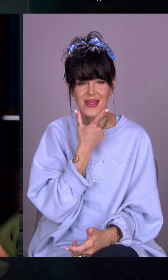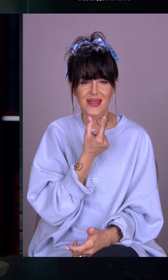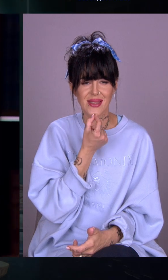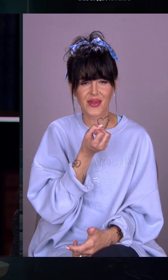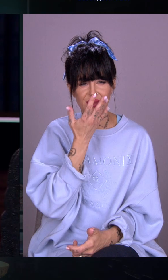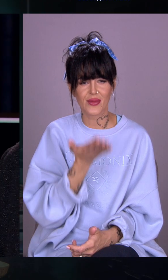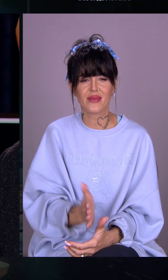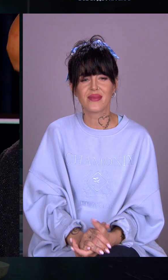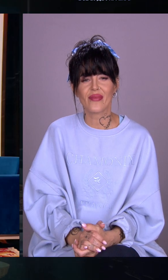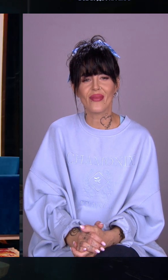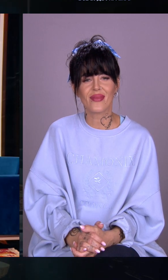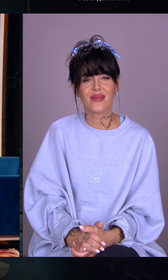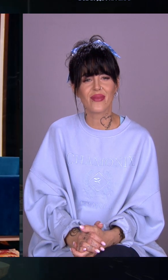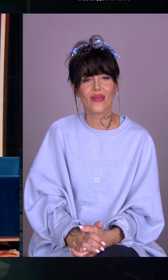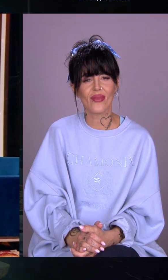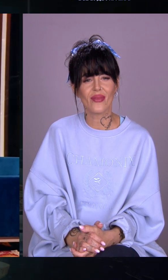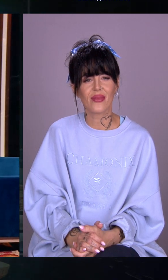Вам дуже дякую.